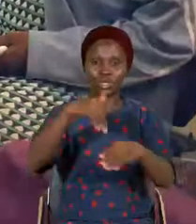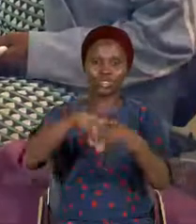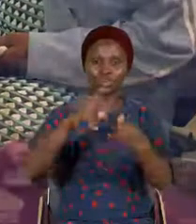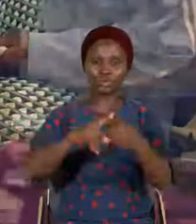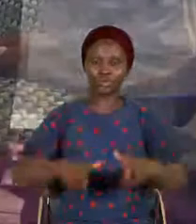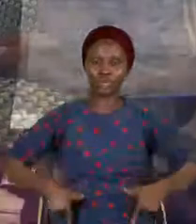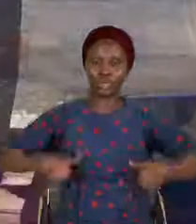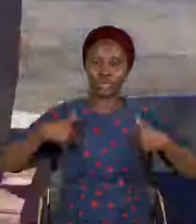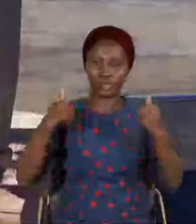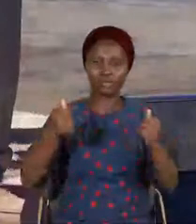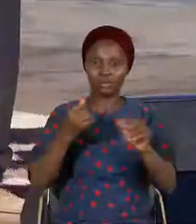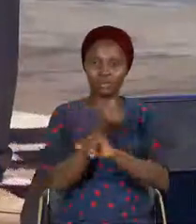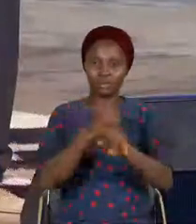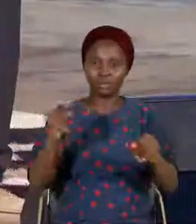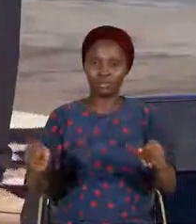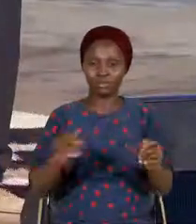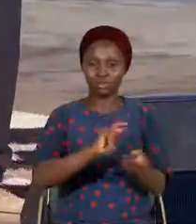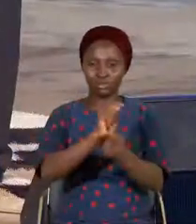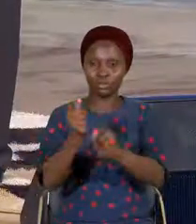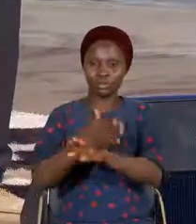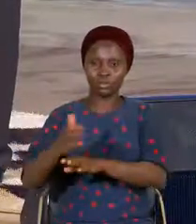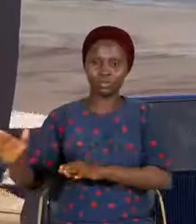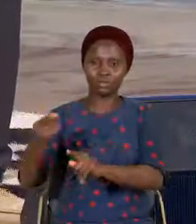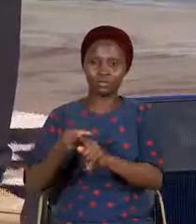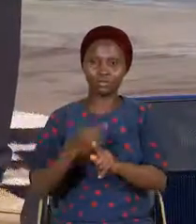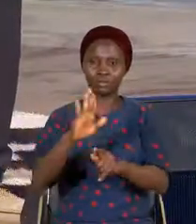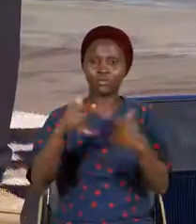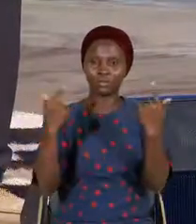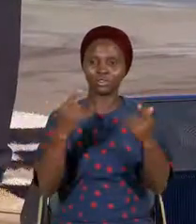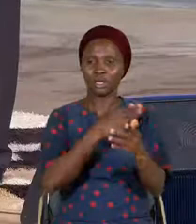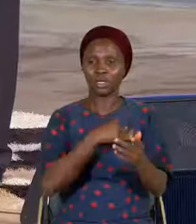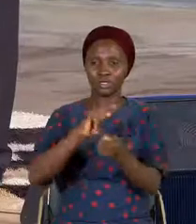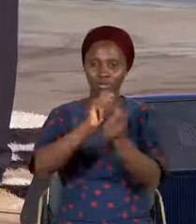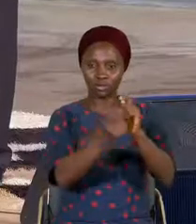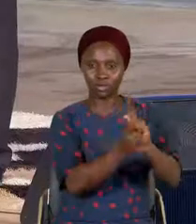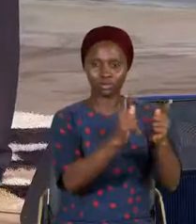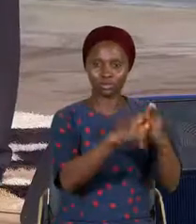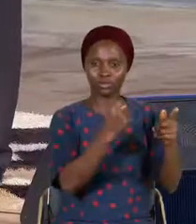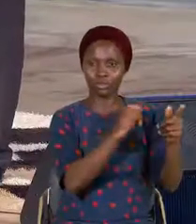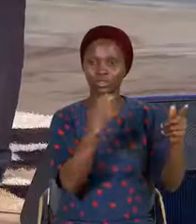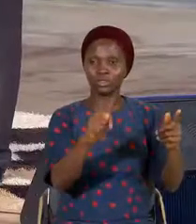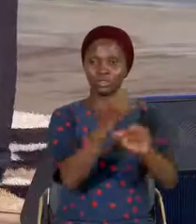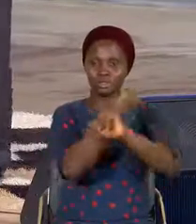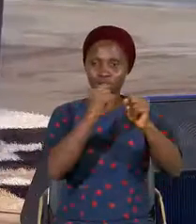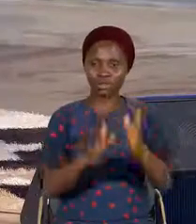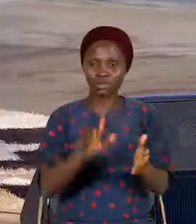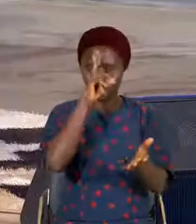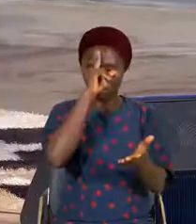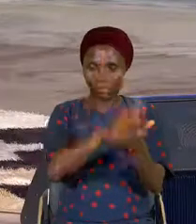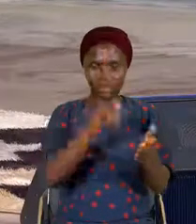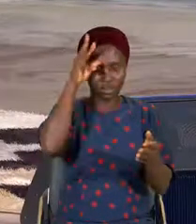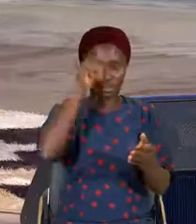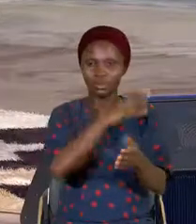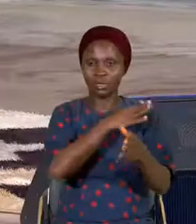salut-là. Vous vous détournez de vos péchés et vous tournez vers le Sauveur. Vous croyez à ce Sauveur, vous l'acceptez, le pardon